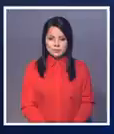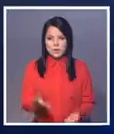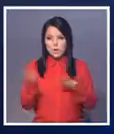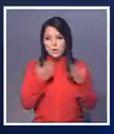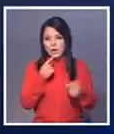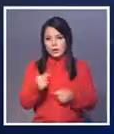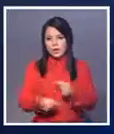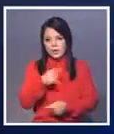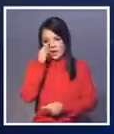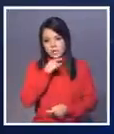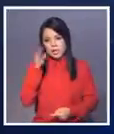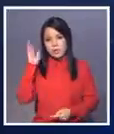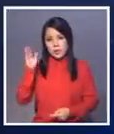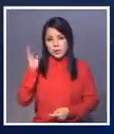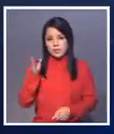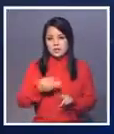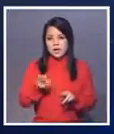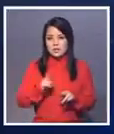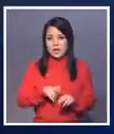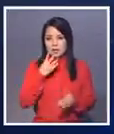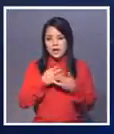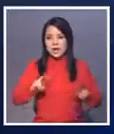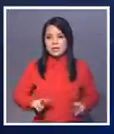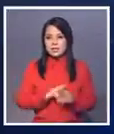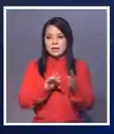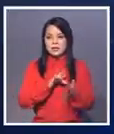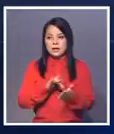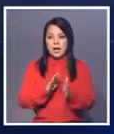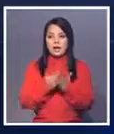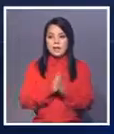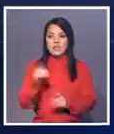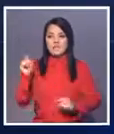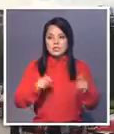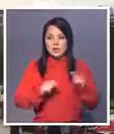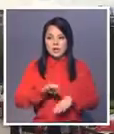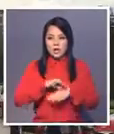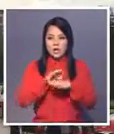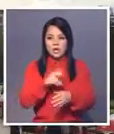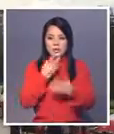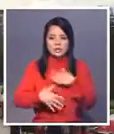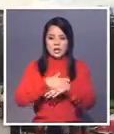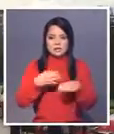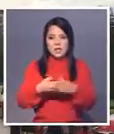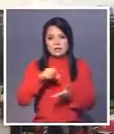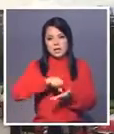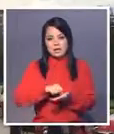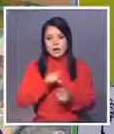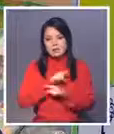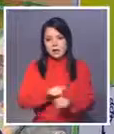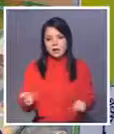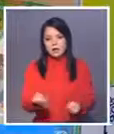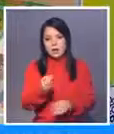Оқырман ұрпақ Қазақстанның болашағы. Осындай атаумен Елордада кітап фестивалі өтті. Мақсаты кітаптай қазынаны кеңінен насихаттап,